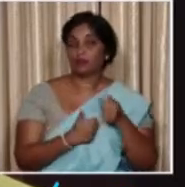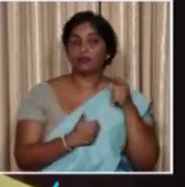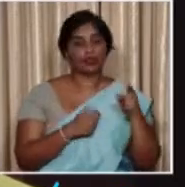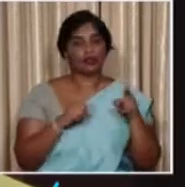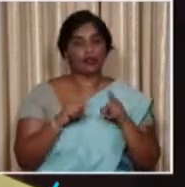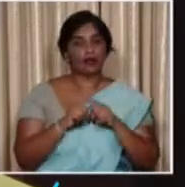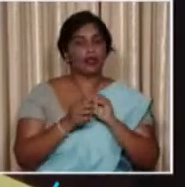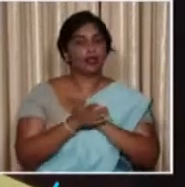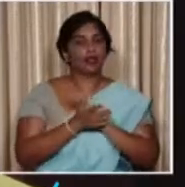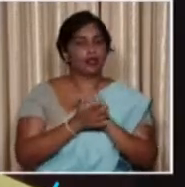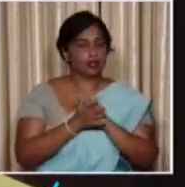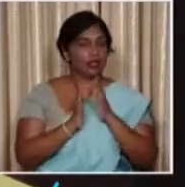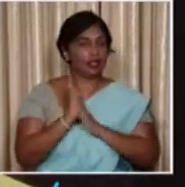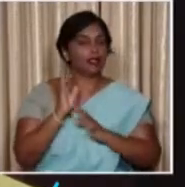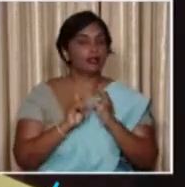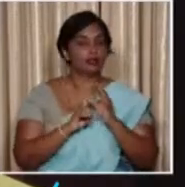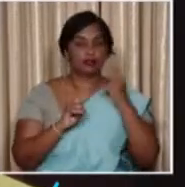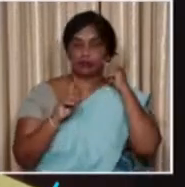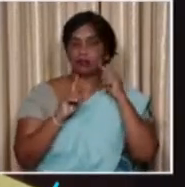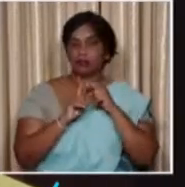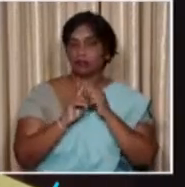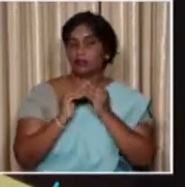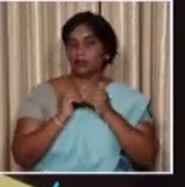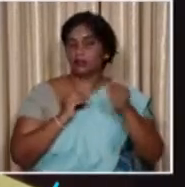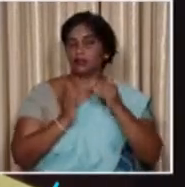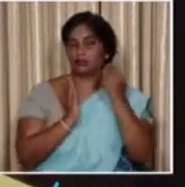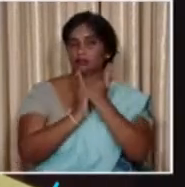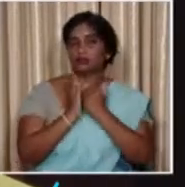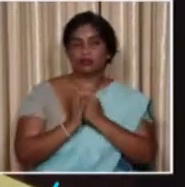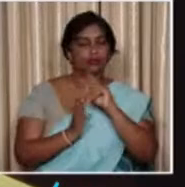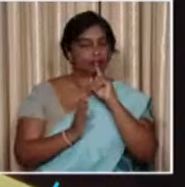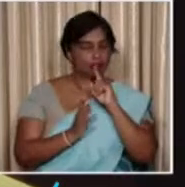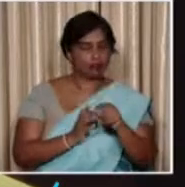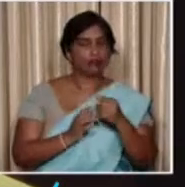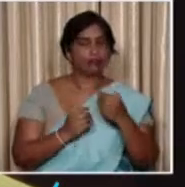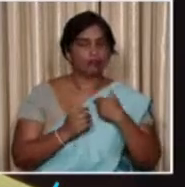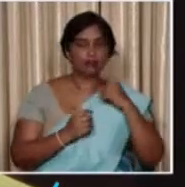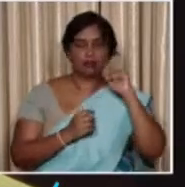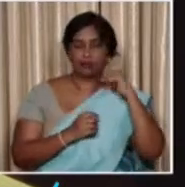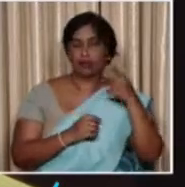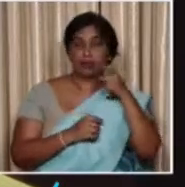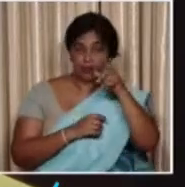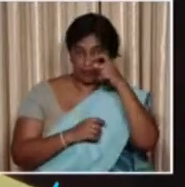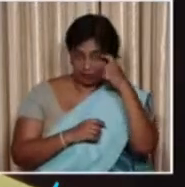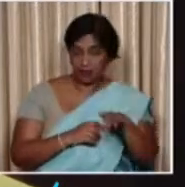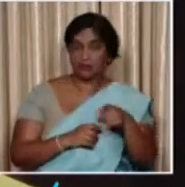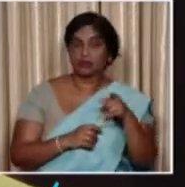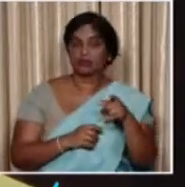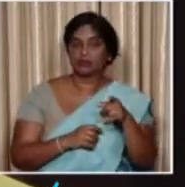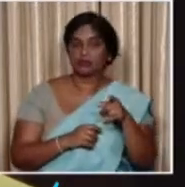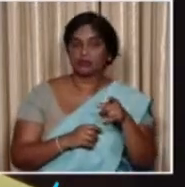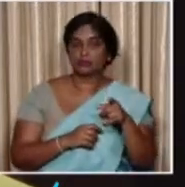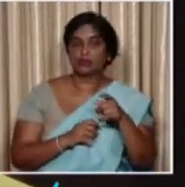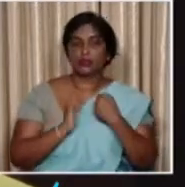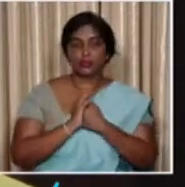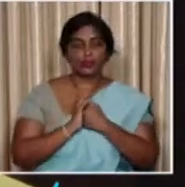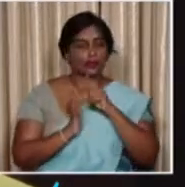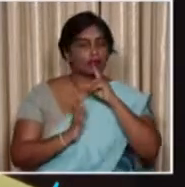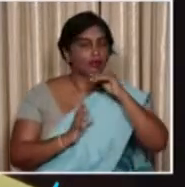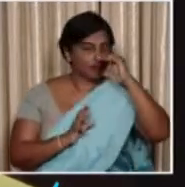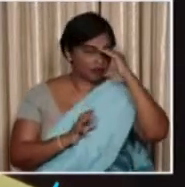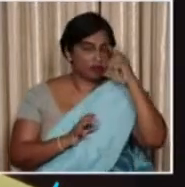වගේම හේෂා මන්ත්‍රීතුමා මේක ගැන වැඩිදුර කරුණු කාරණා දක්වයි මම දන්නේ ඔබතුමා දැක්කද කියලා මේ ගරු